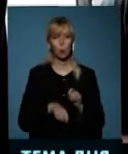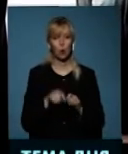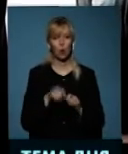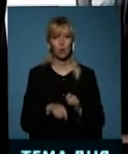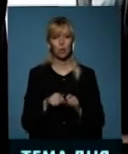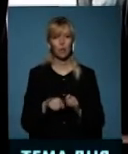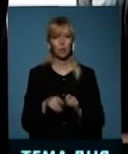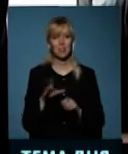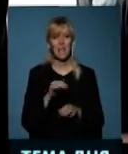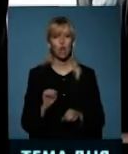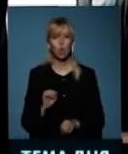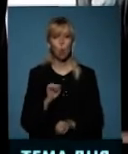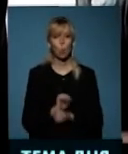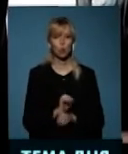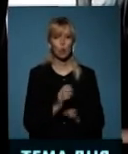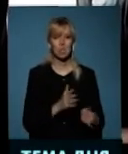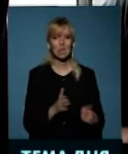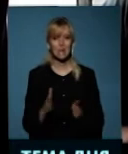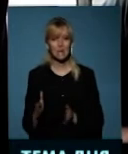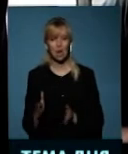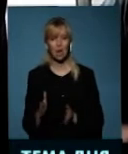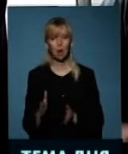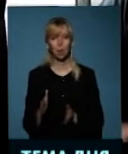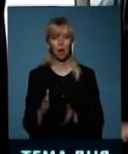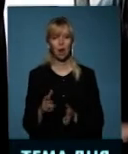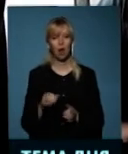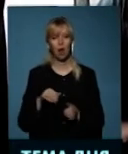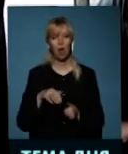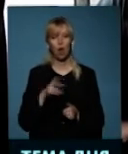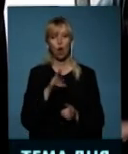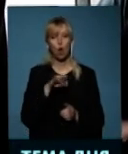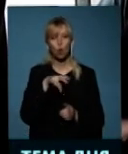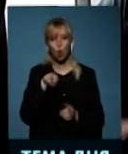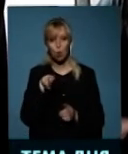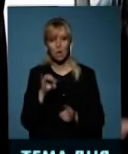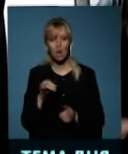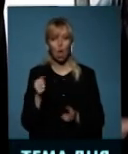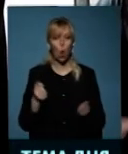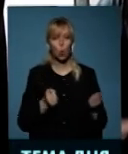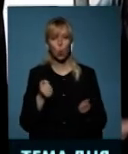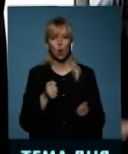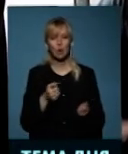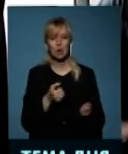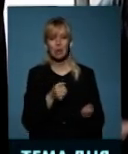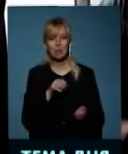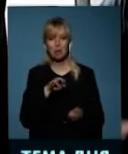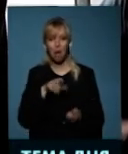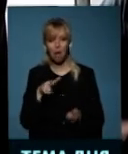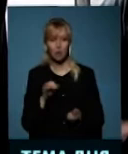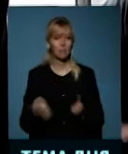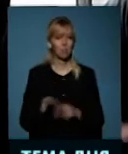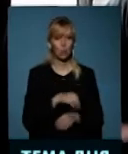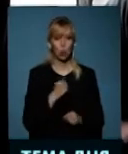всієї тормозної системи, якраз наклепувати тормоза, колодки, рульові тяги, це все робиться. Так що